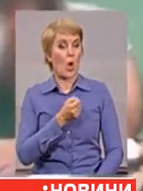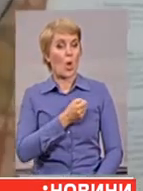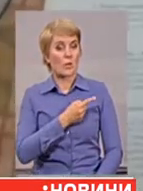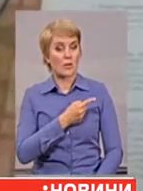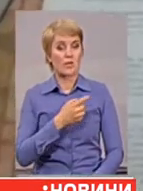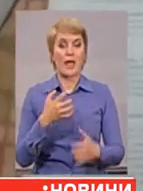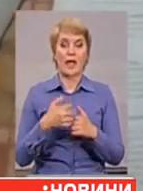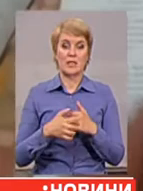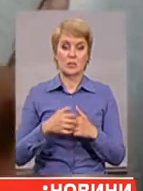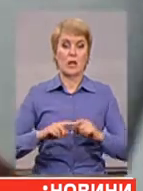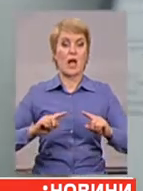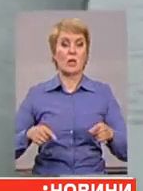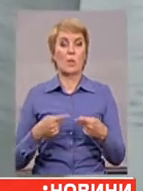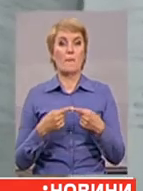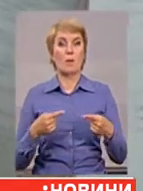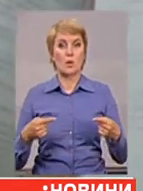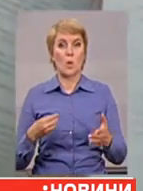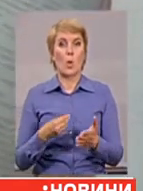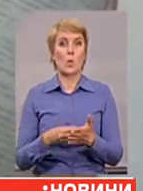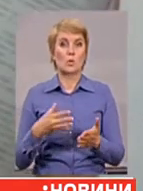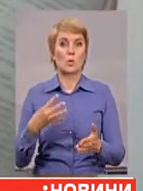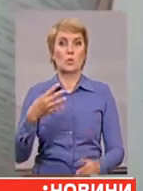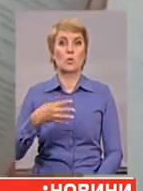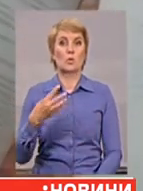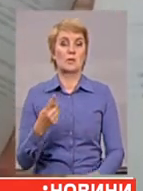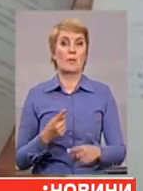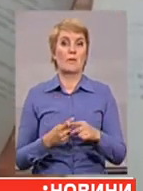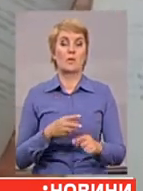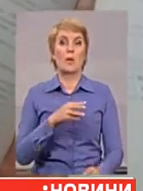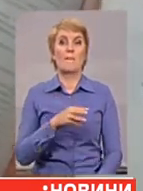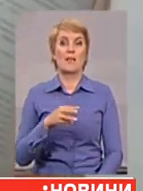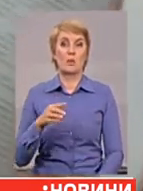Херсонщини. Арештоване майно оцінюють у 44,5 мільйони гривень.